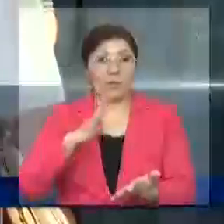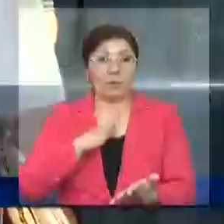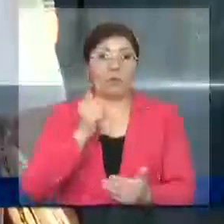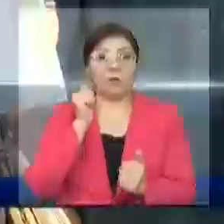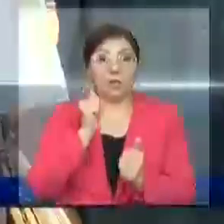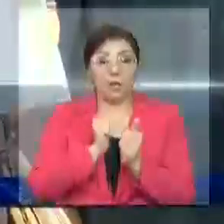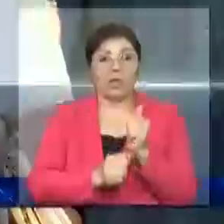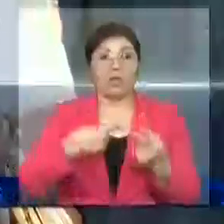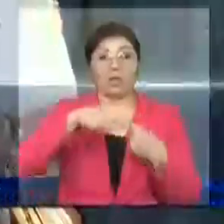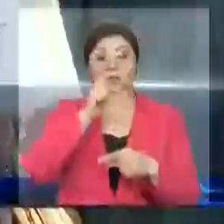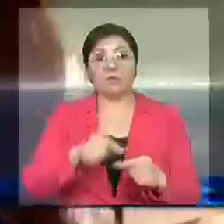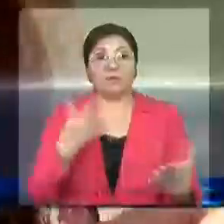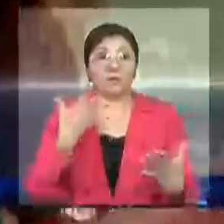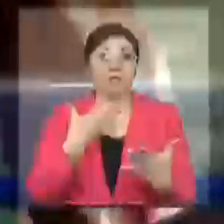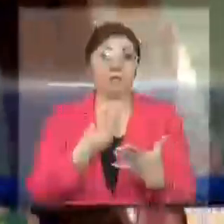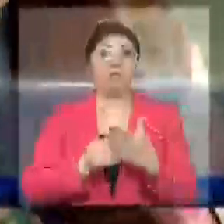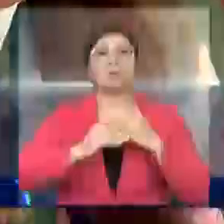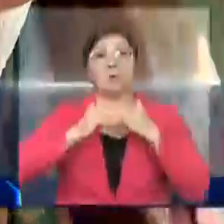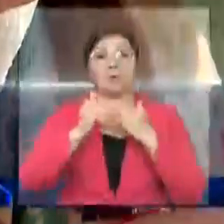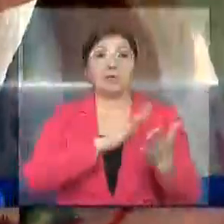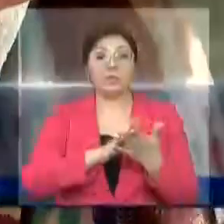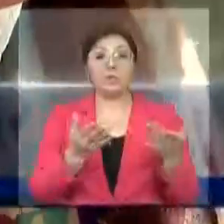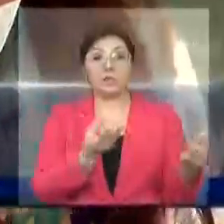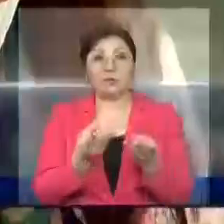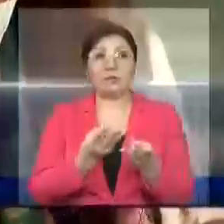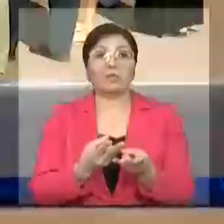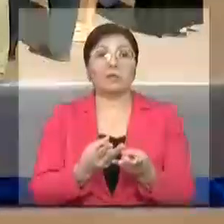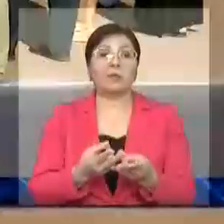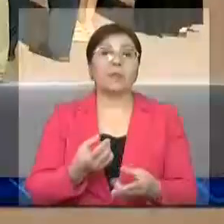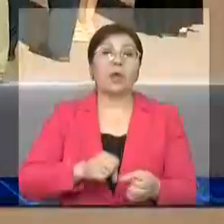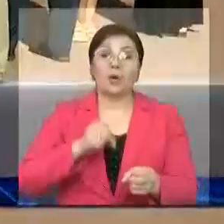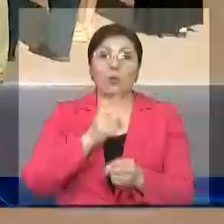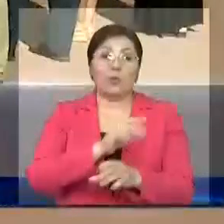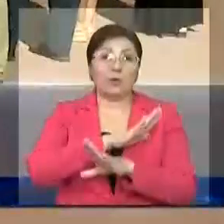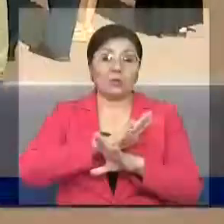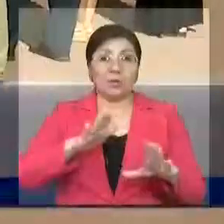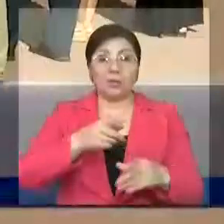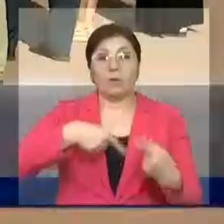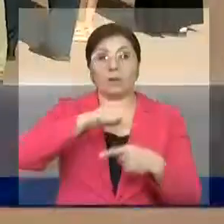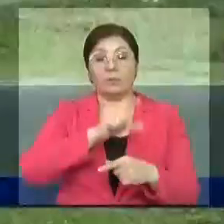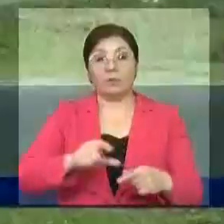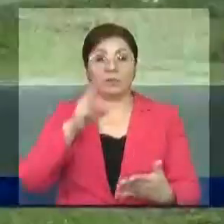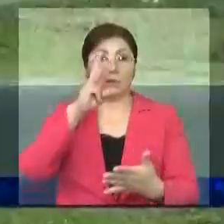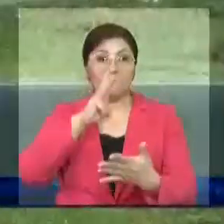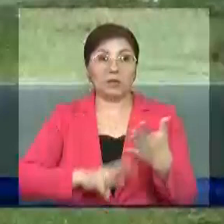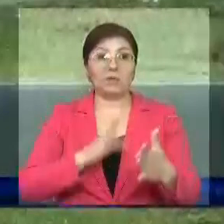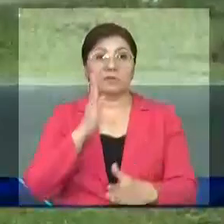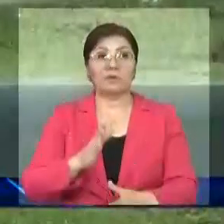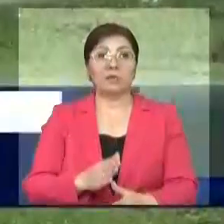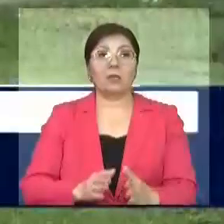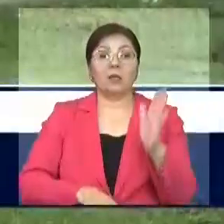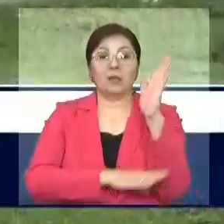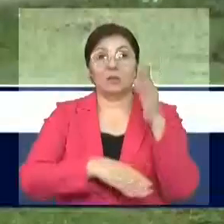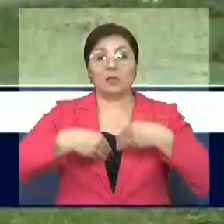мен айналасын таза ұстауға тиіс. Заңға бағынбаған тұлғаға 20 айлық есептік көрсеткіш көлемінде айыппұл салынады. Тал егу, гүл